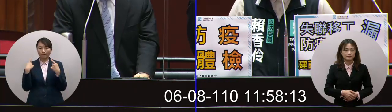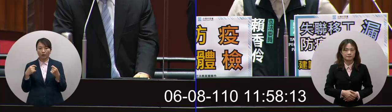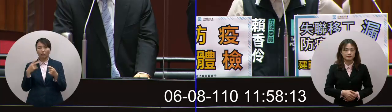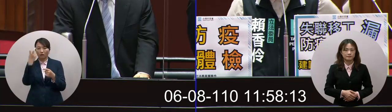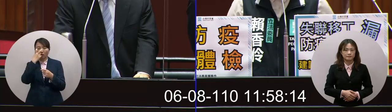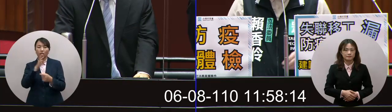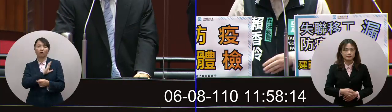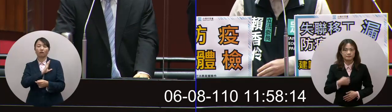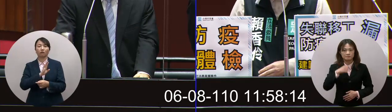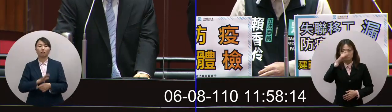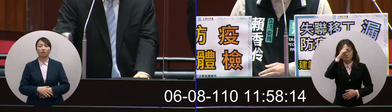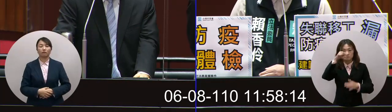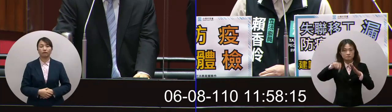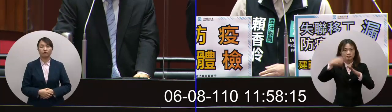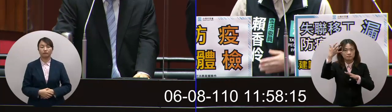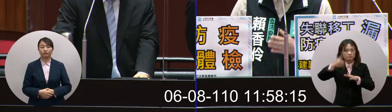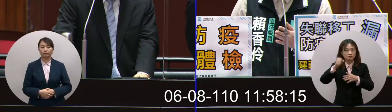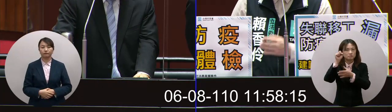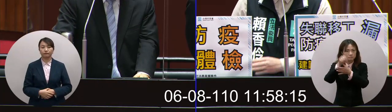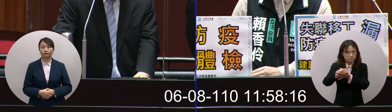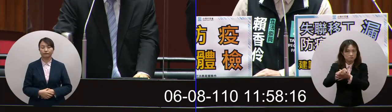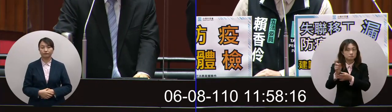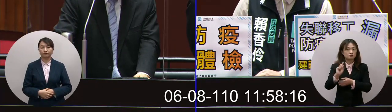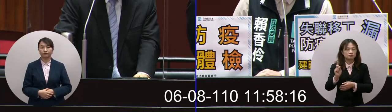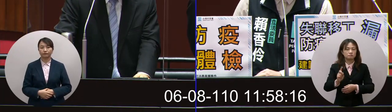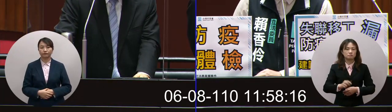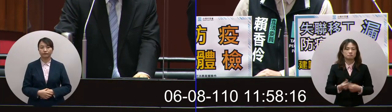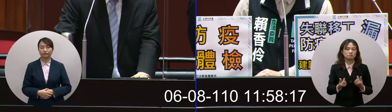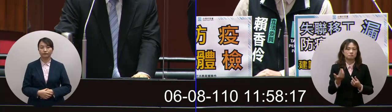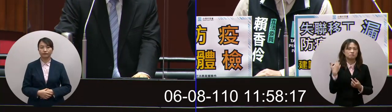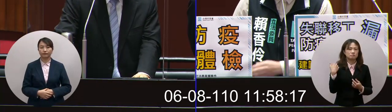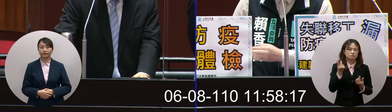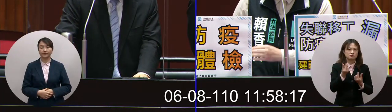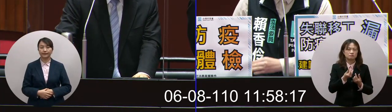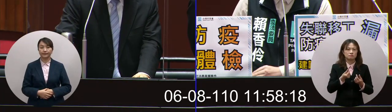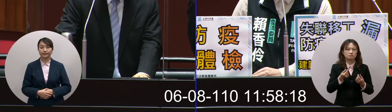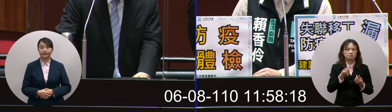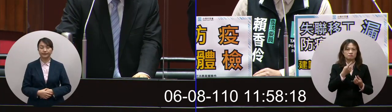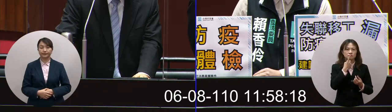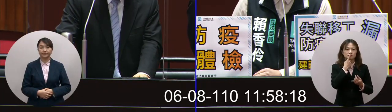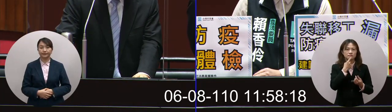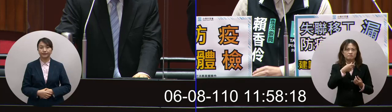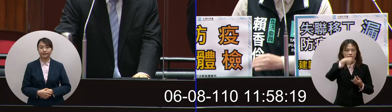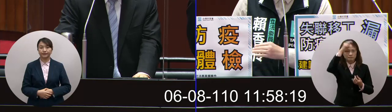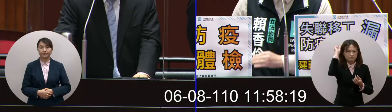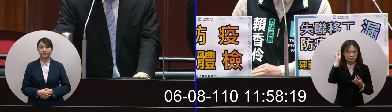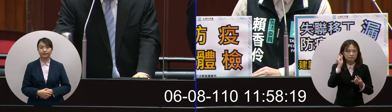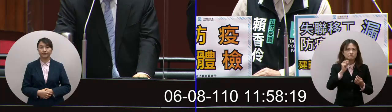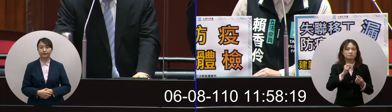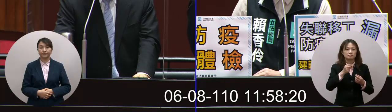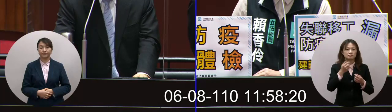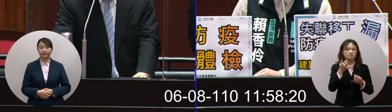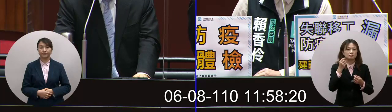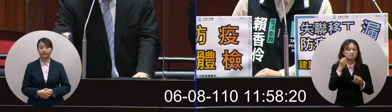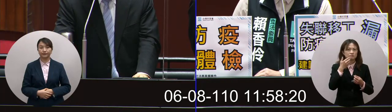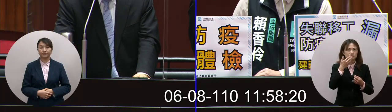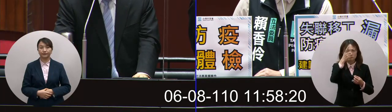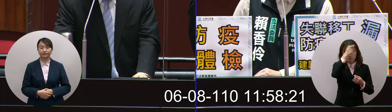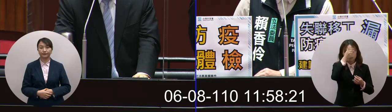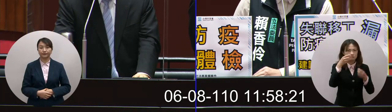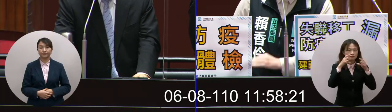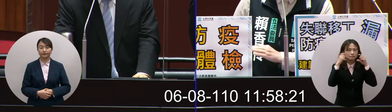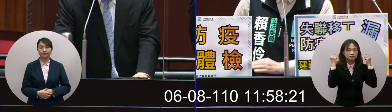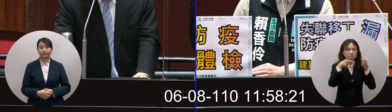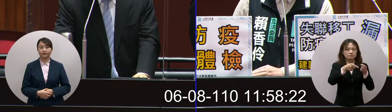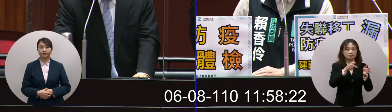讨。 我希望院长能够承诺，像当时不管是普悠玛事件或这一次泰鲁格号事件，我们都痛定思痛，指责